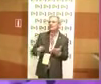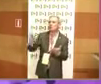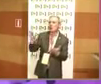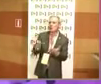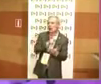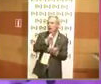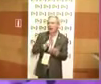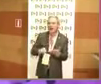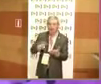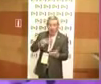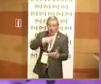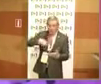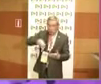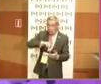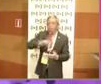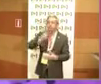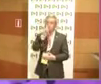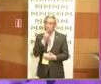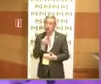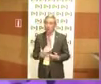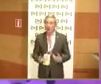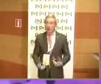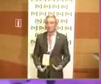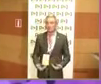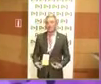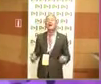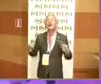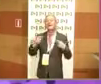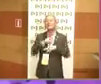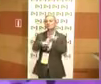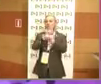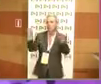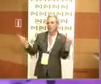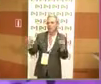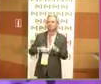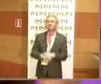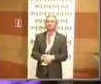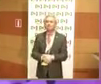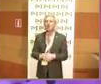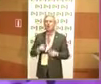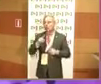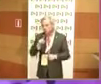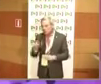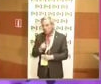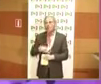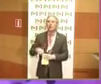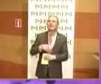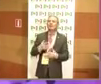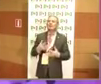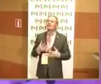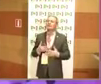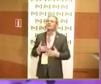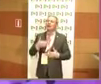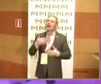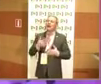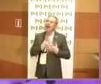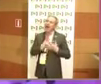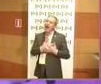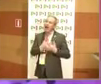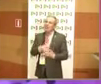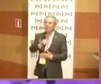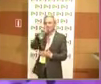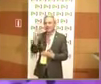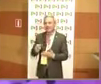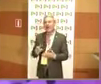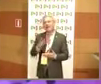liquidare la nostra funzione e il nostro ruolo. E invece no. Aggrappati all'amore per il nostro paese, ai nostri